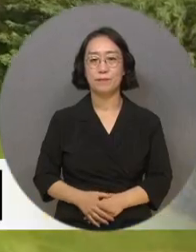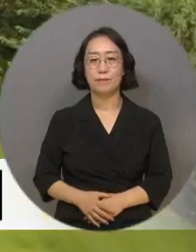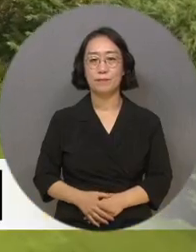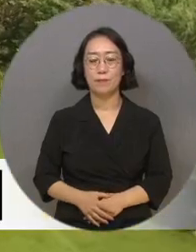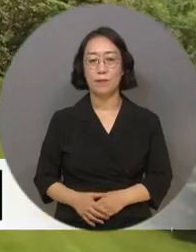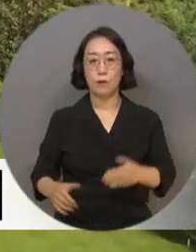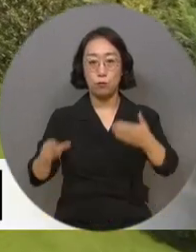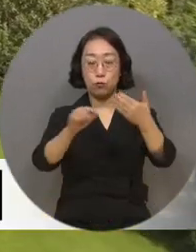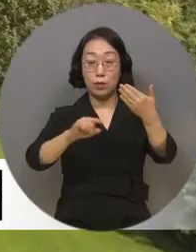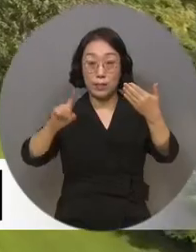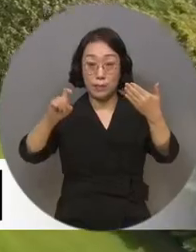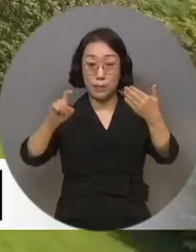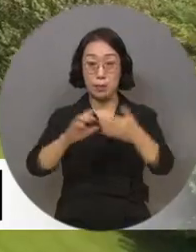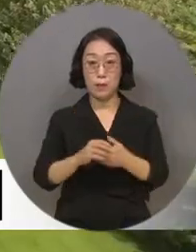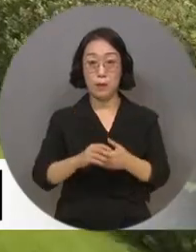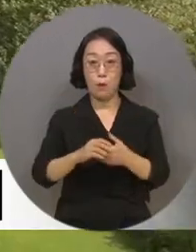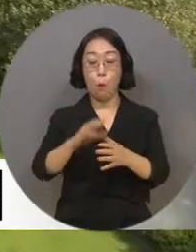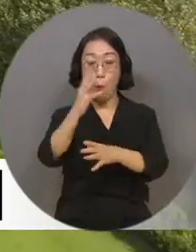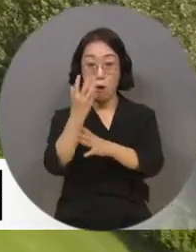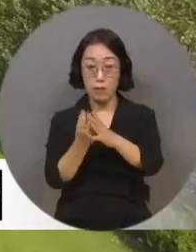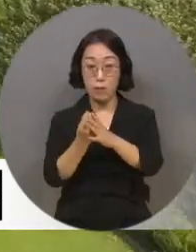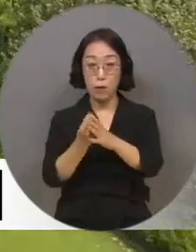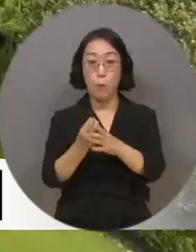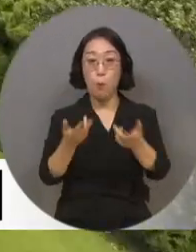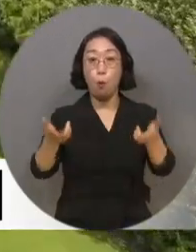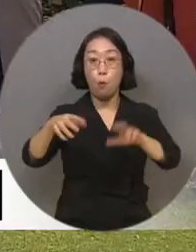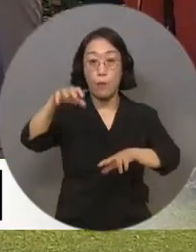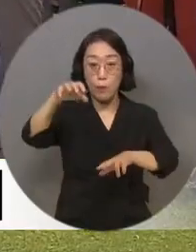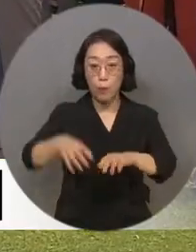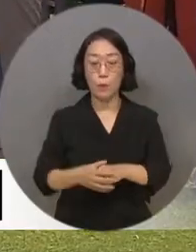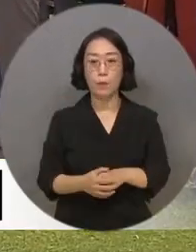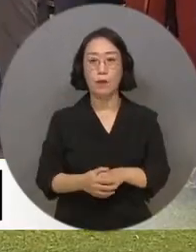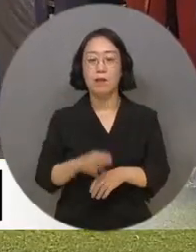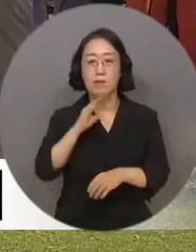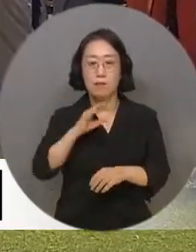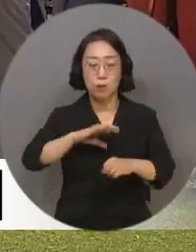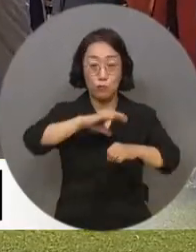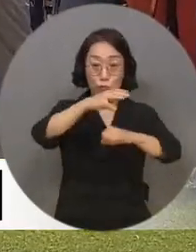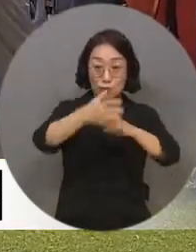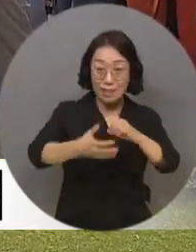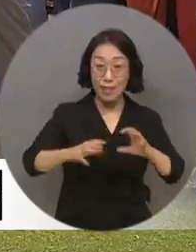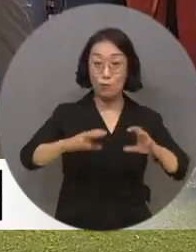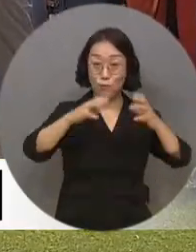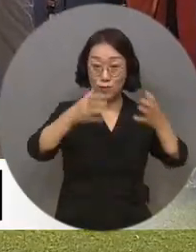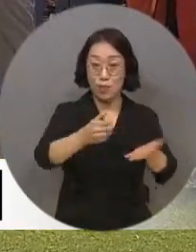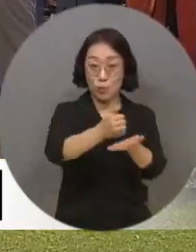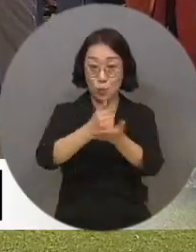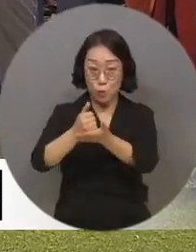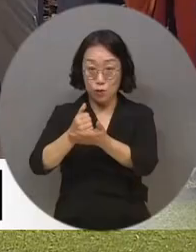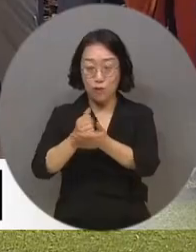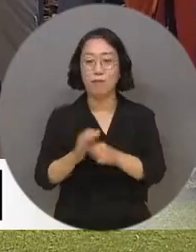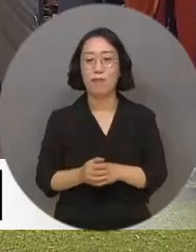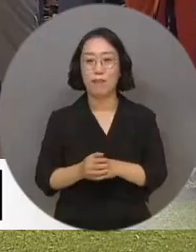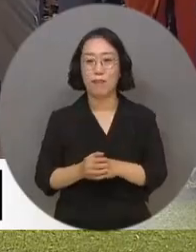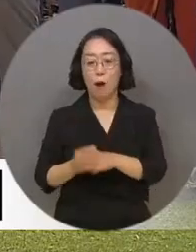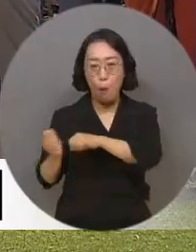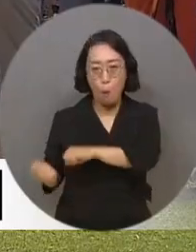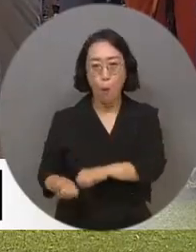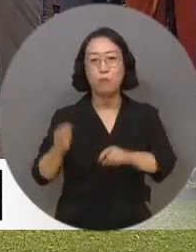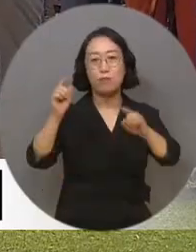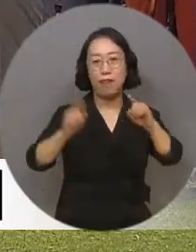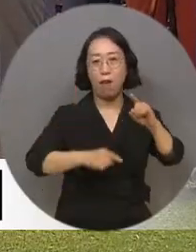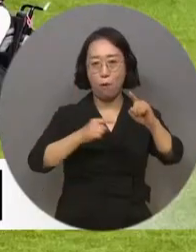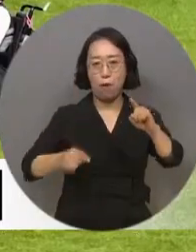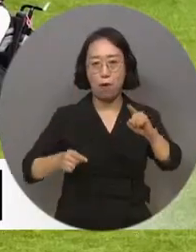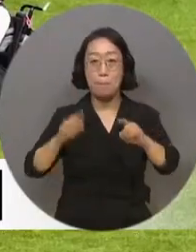지난 11일 월드컵 공원에서 진행된 제1회 서울국제초청 장애인 파크골프대회. 사흘간 이어진